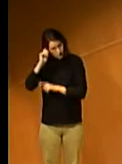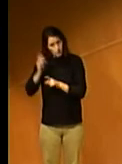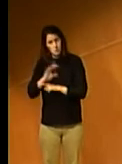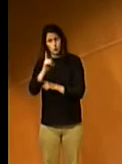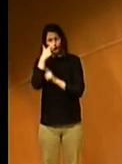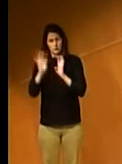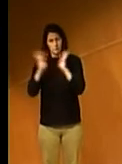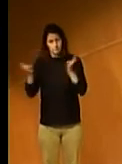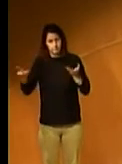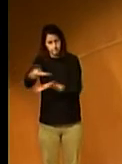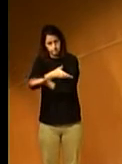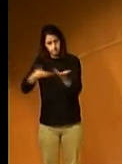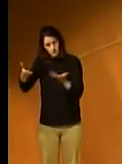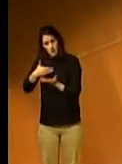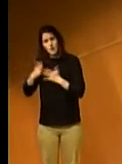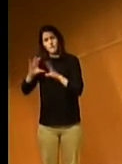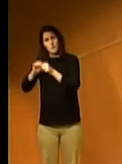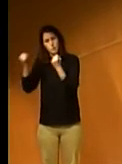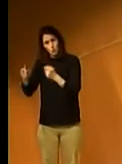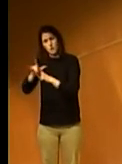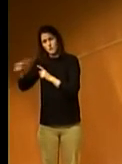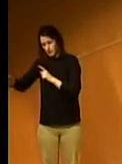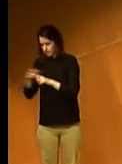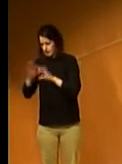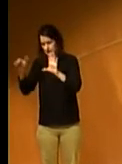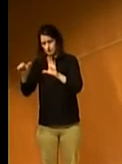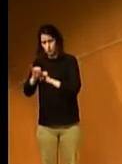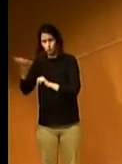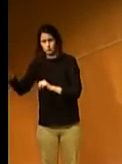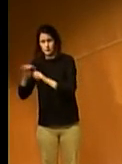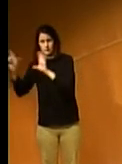de 18h pour la conférence de Madame Caudiaz jusqu'à 19h30.